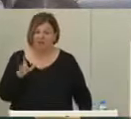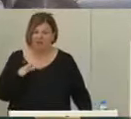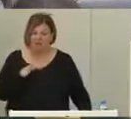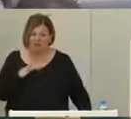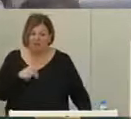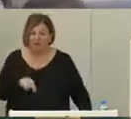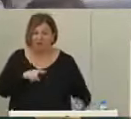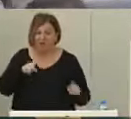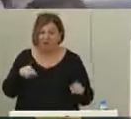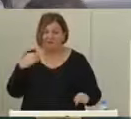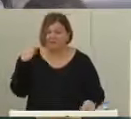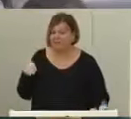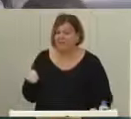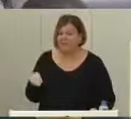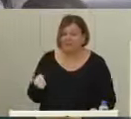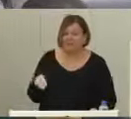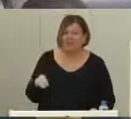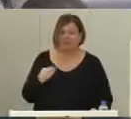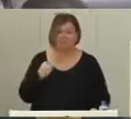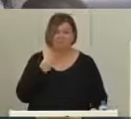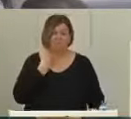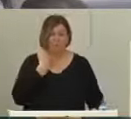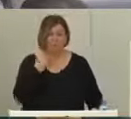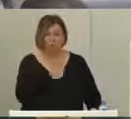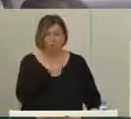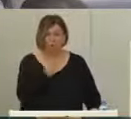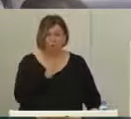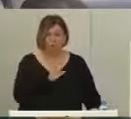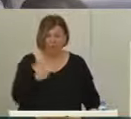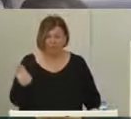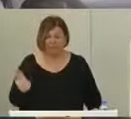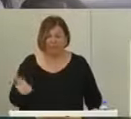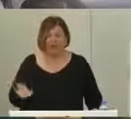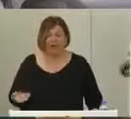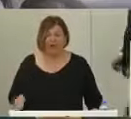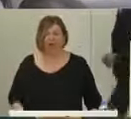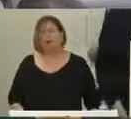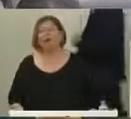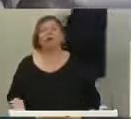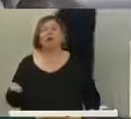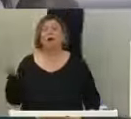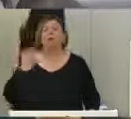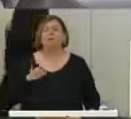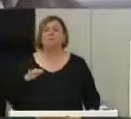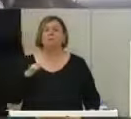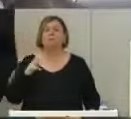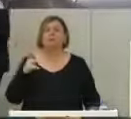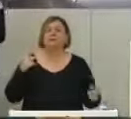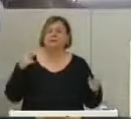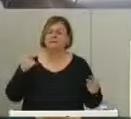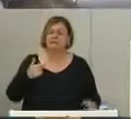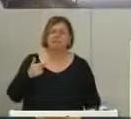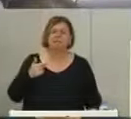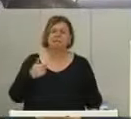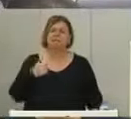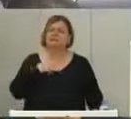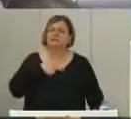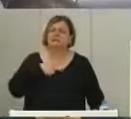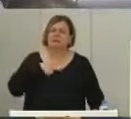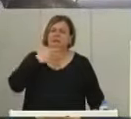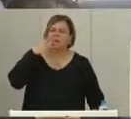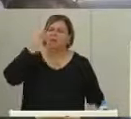bu arsayı satınca borçların ödemesi bitiyorsa başka yerlerden kısalım. İzmir halkı anlar,